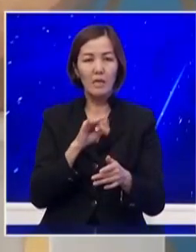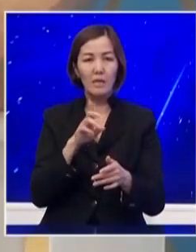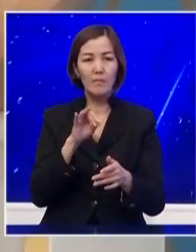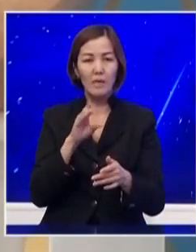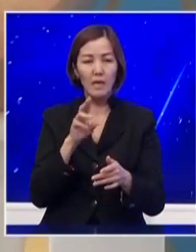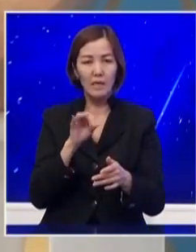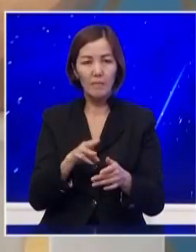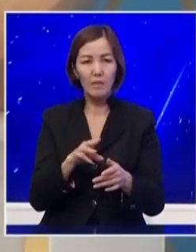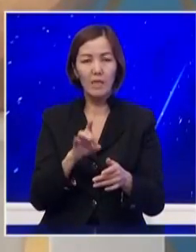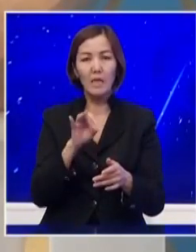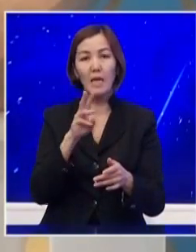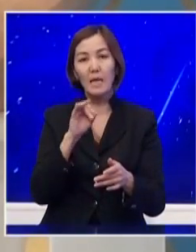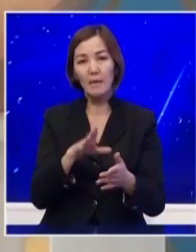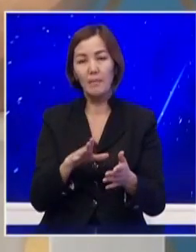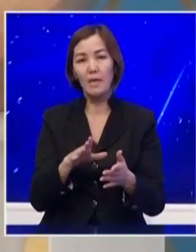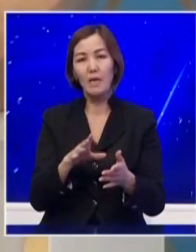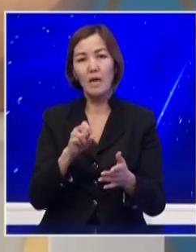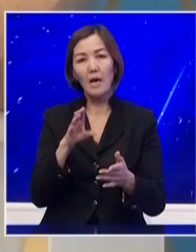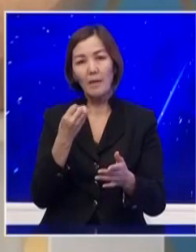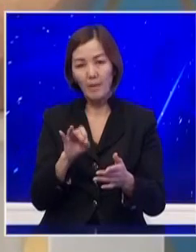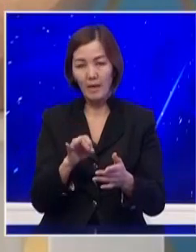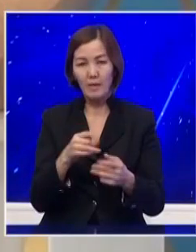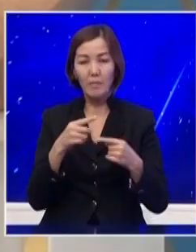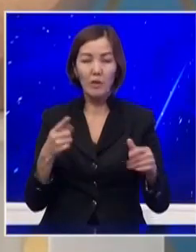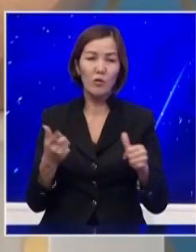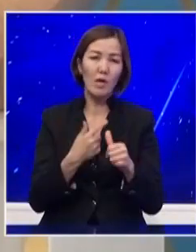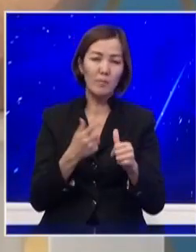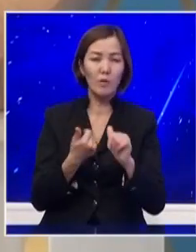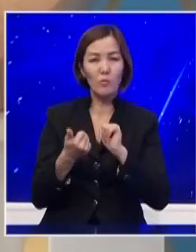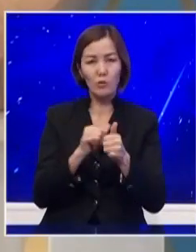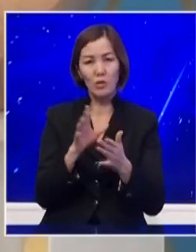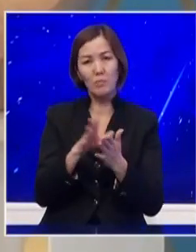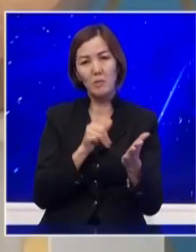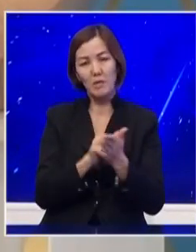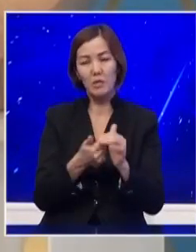Ибрай деп, Абай деп, немесе Абай деп, болмаса